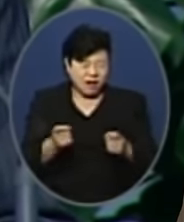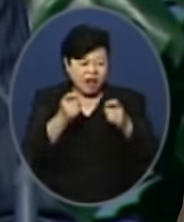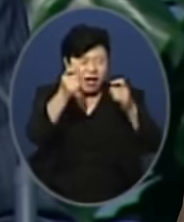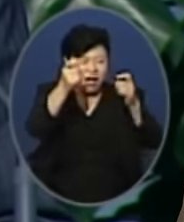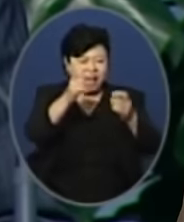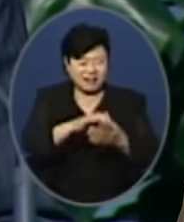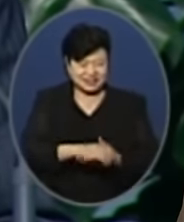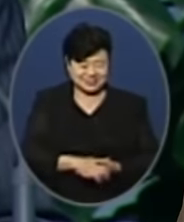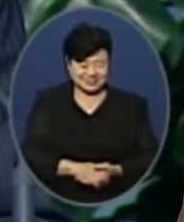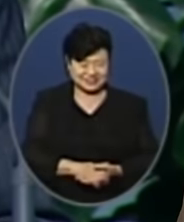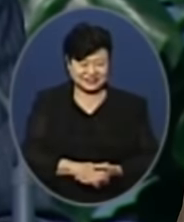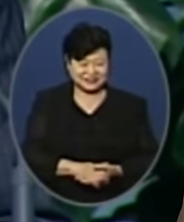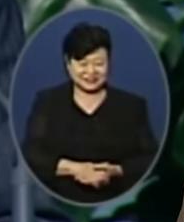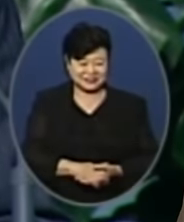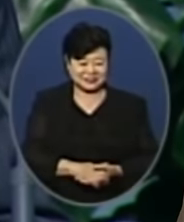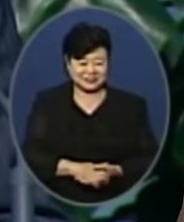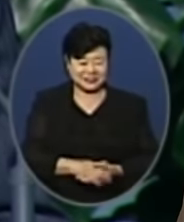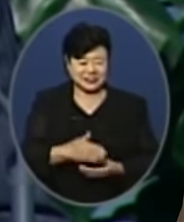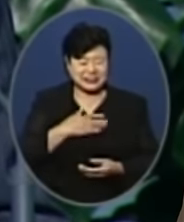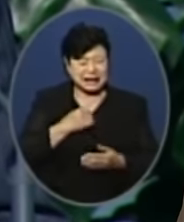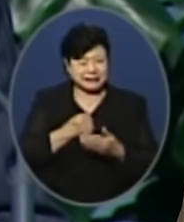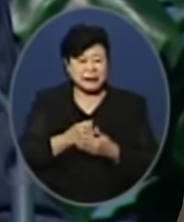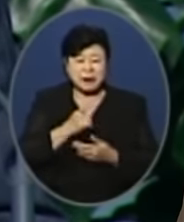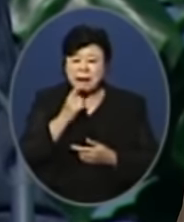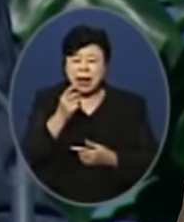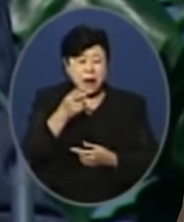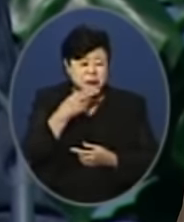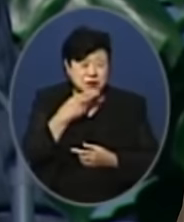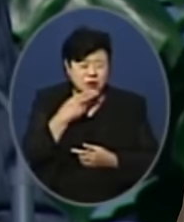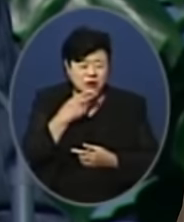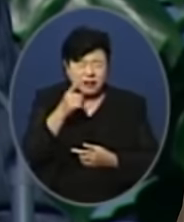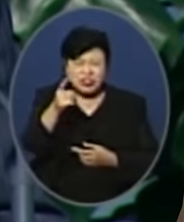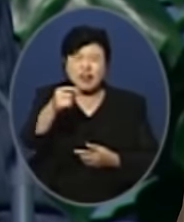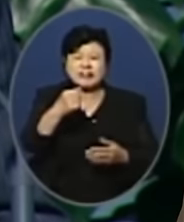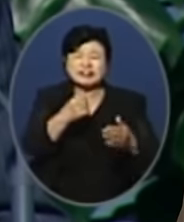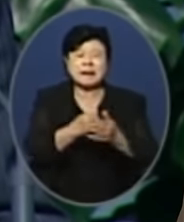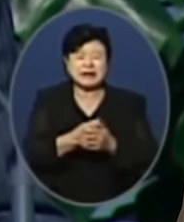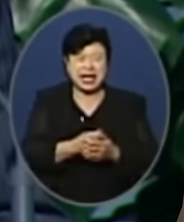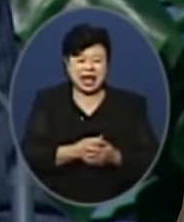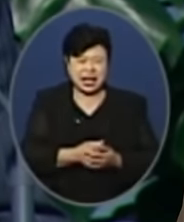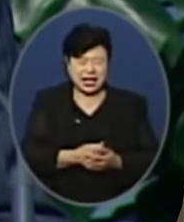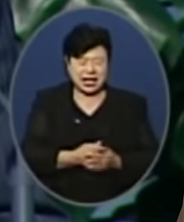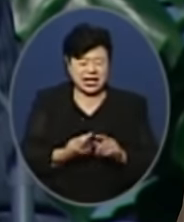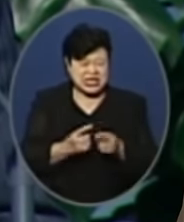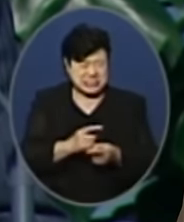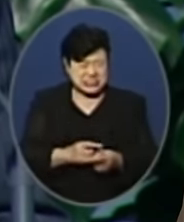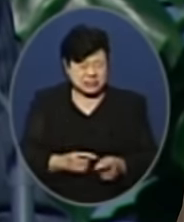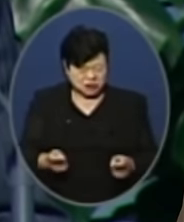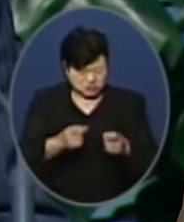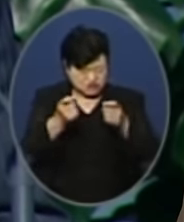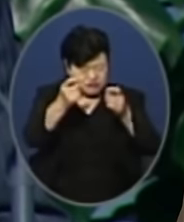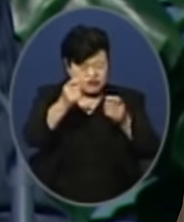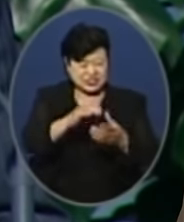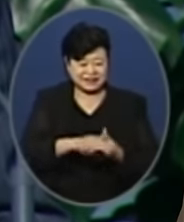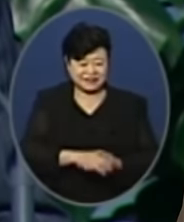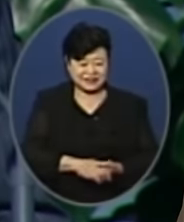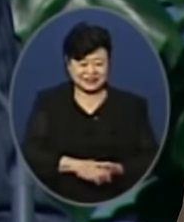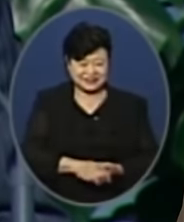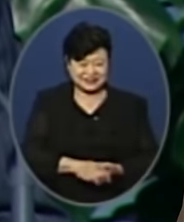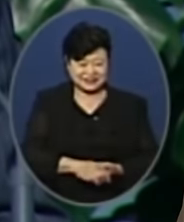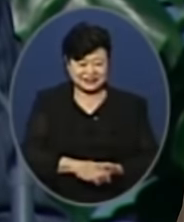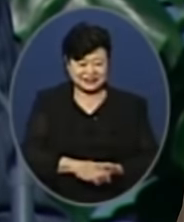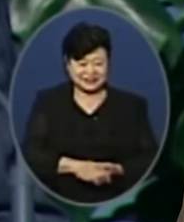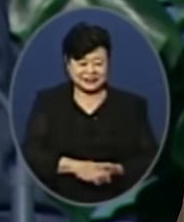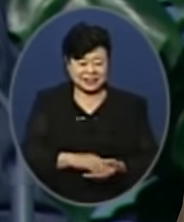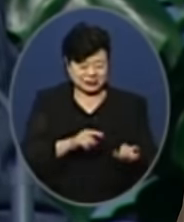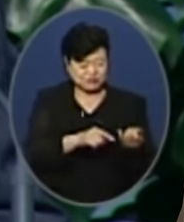그렇게 말하는 사람이 별로 없습니다. 왜 이렇게 일을 그 저질러 놓았어? 나만 없으면 이런 일을 저지른다니까